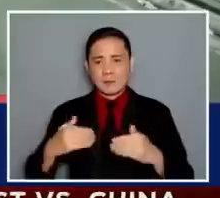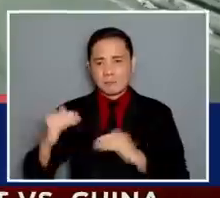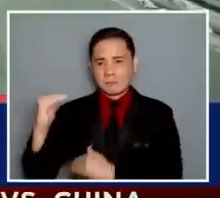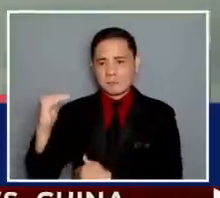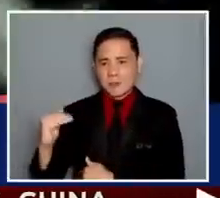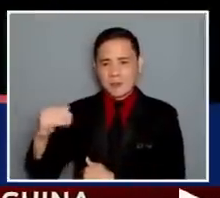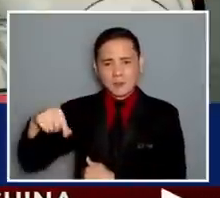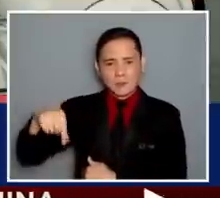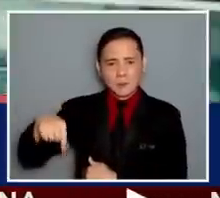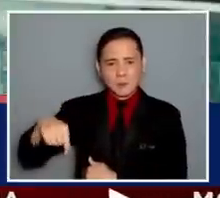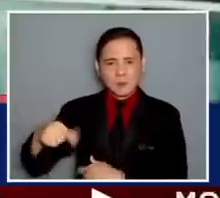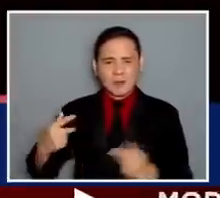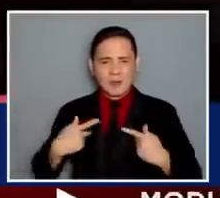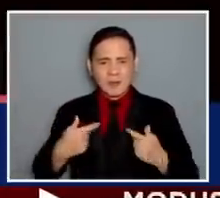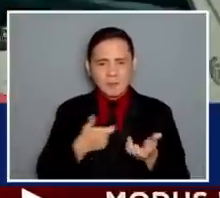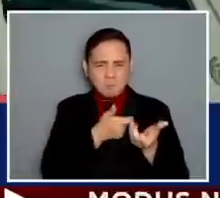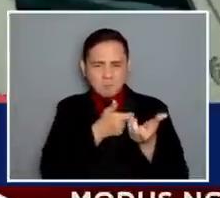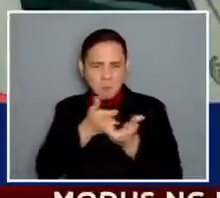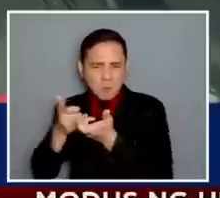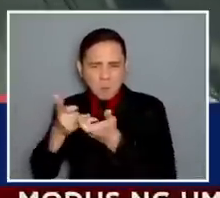Punong-puno ng aksyon.